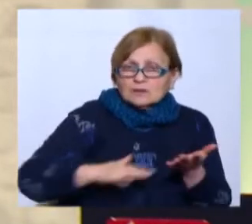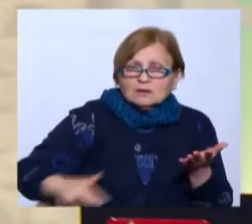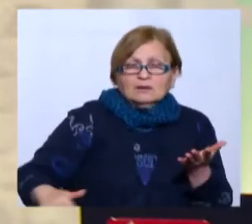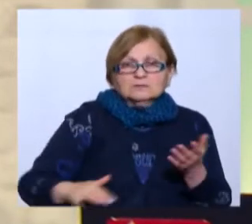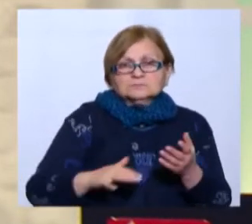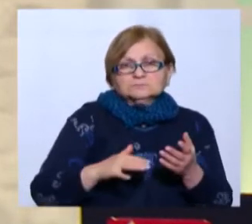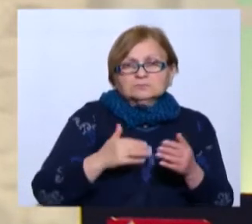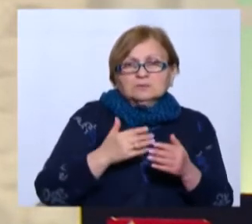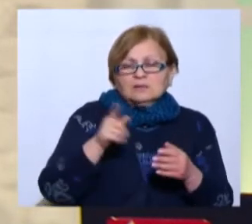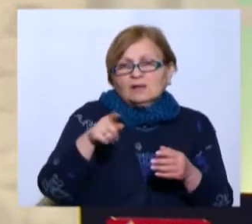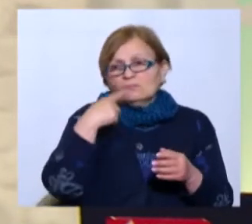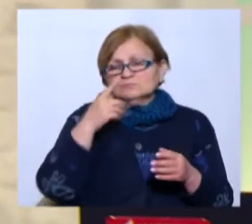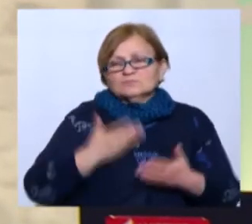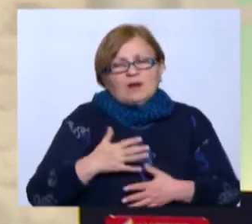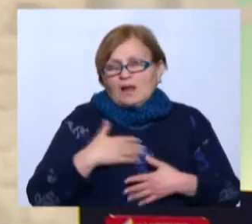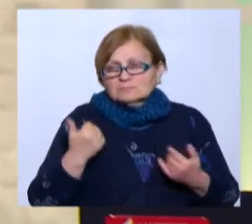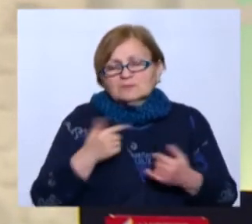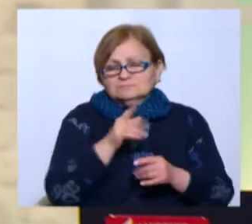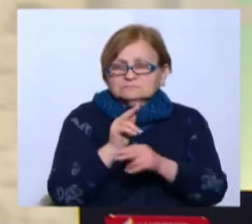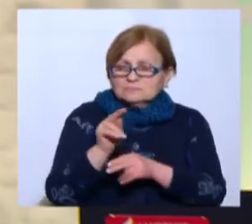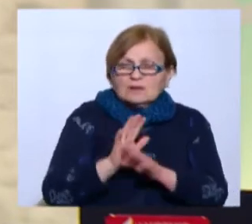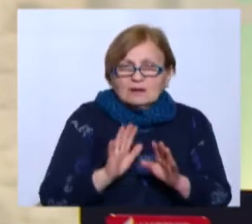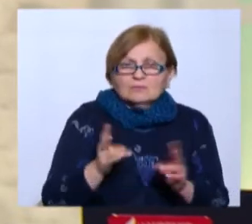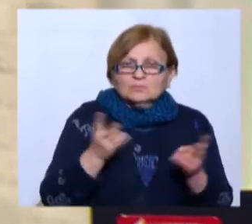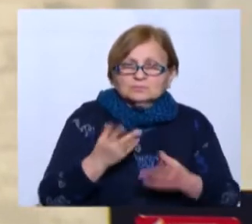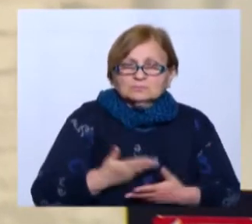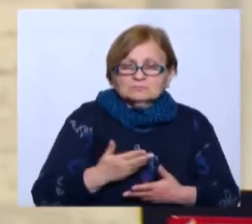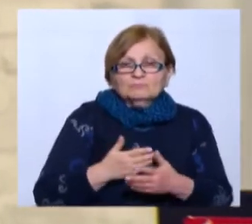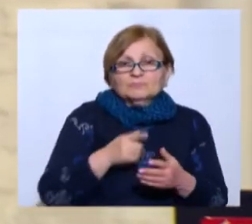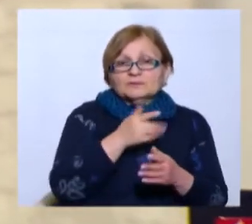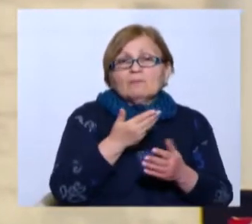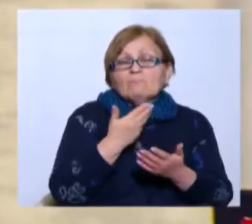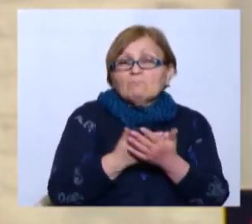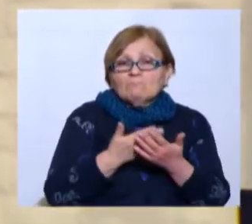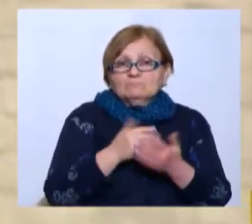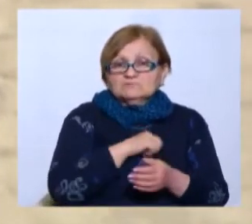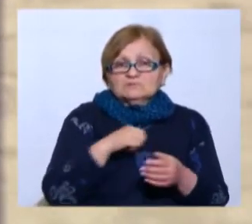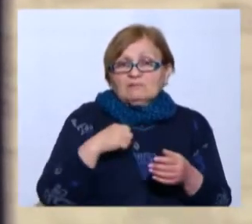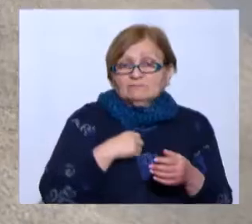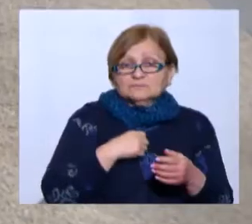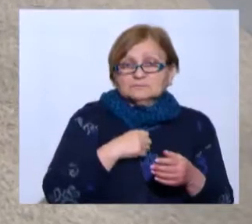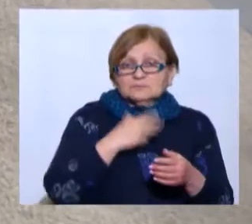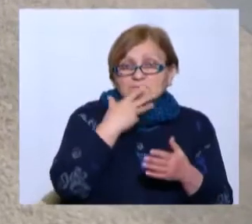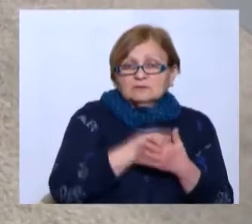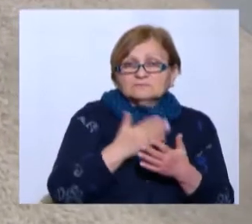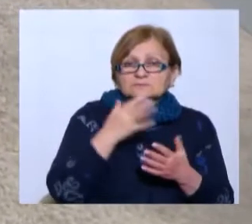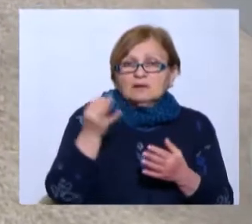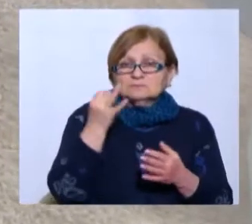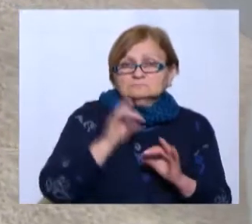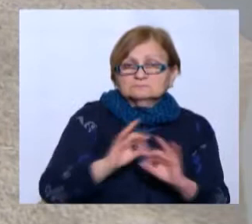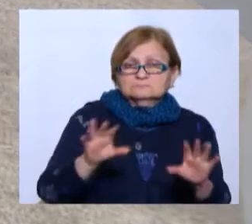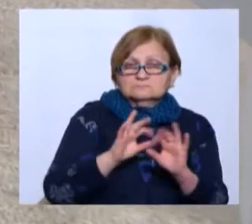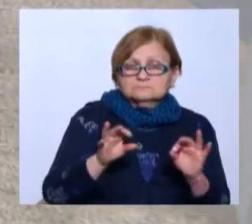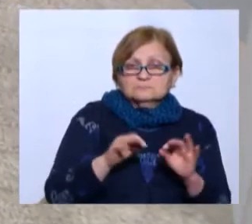და მოყავს მაგალითი თავისი მოსაზრების გასამყარებლად და იგავით უყვება, რომ